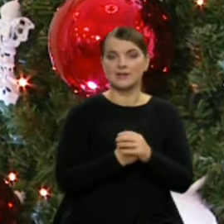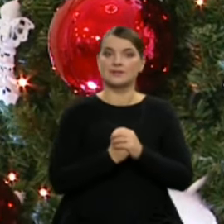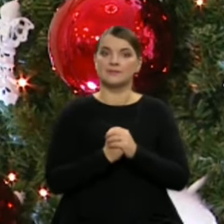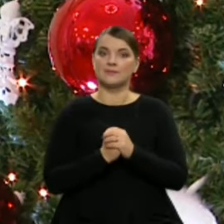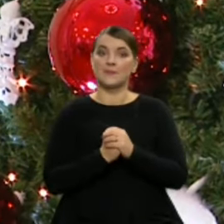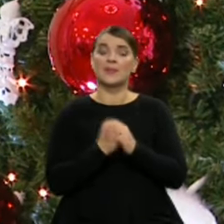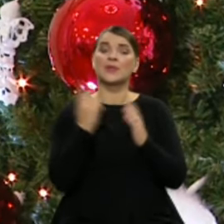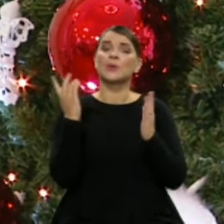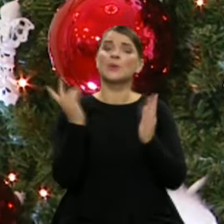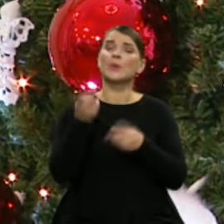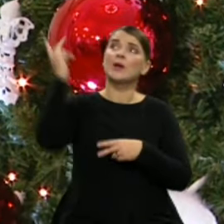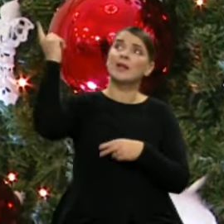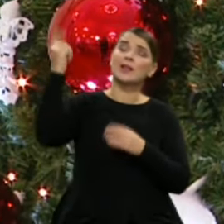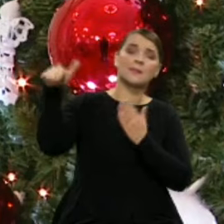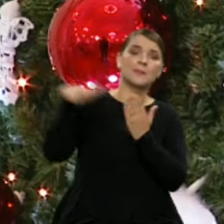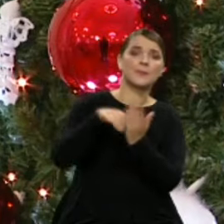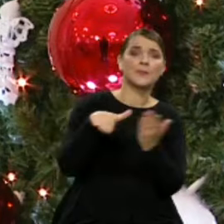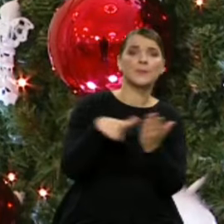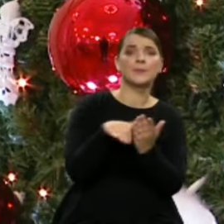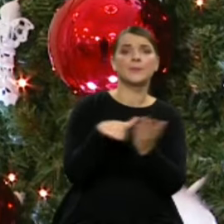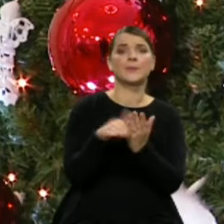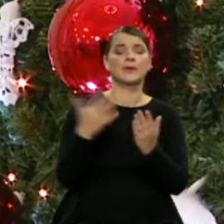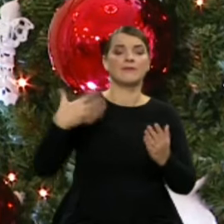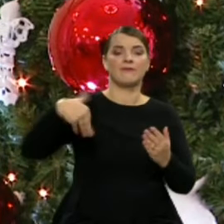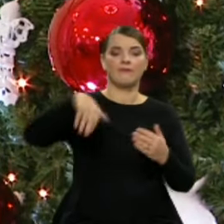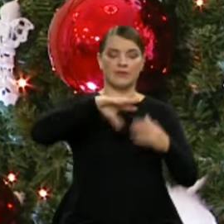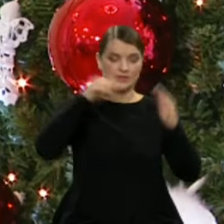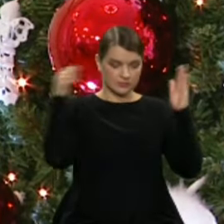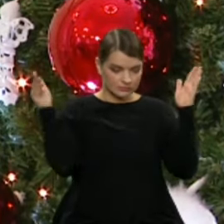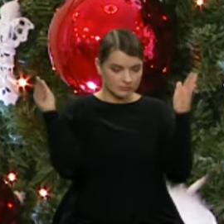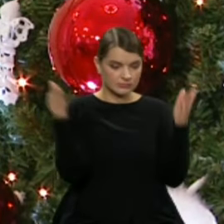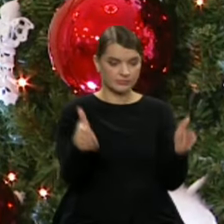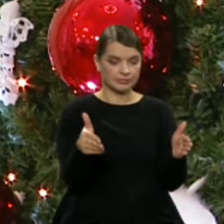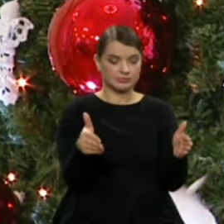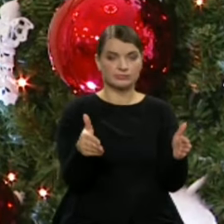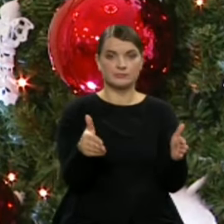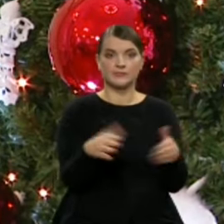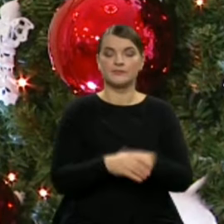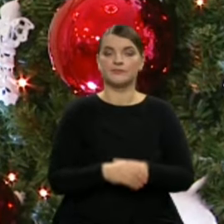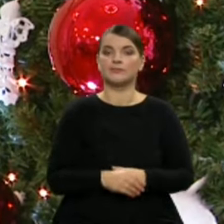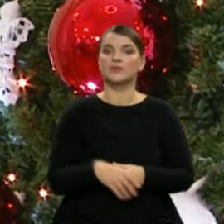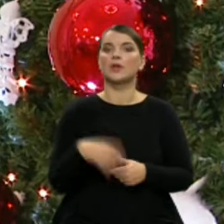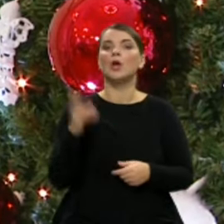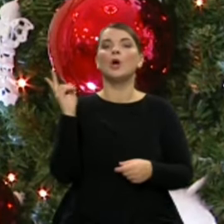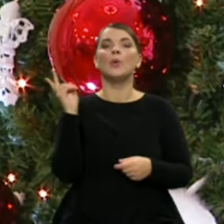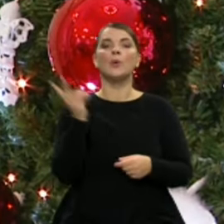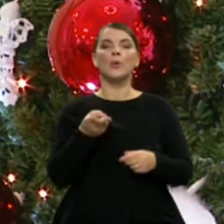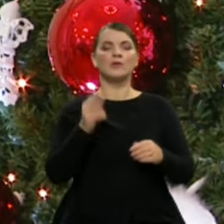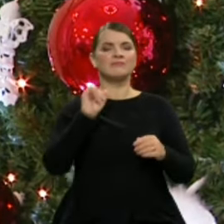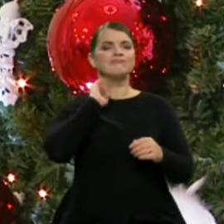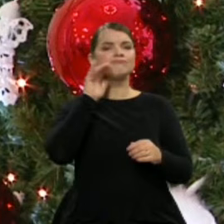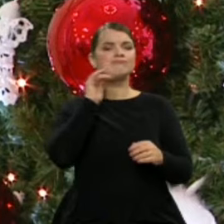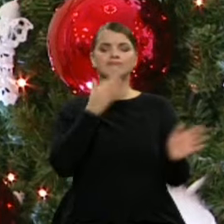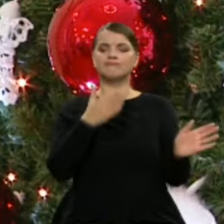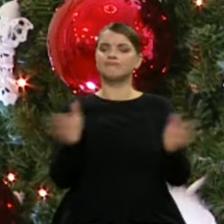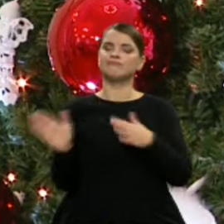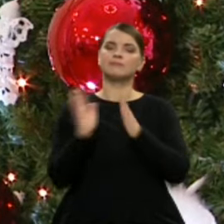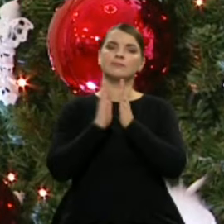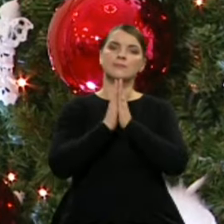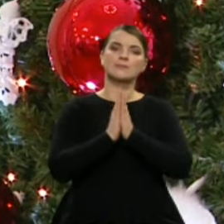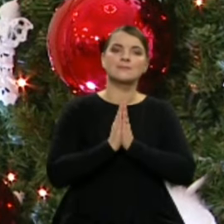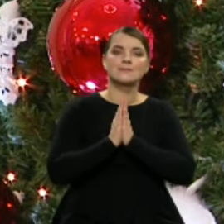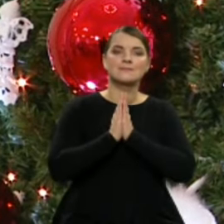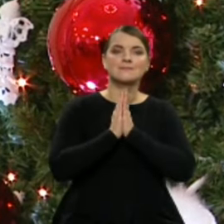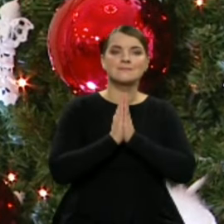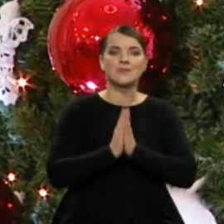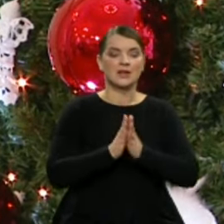Dievo pagalba ir visų mūsų susitelkimas. Reikalinga kasdienė malda, malda